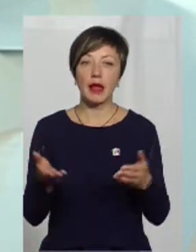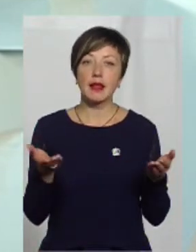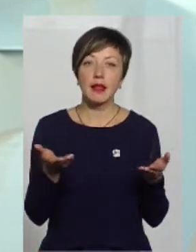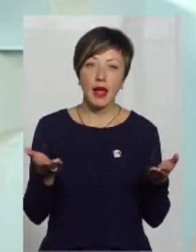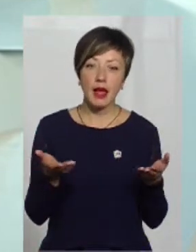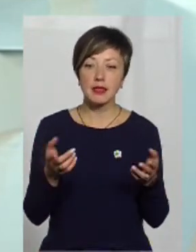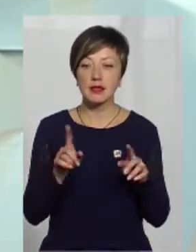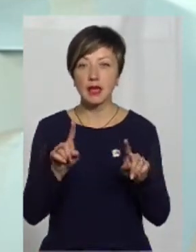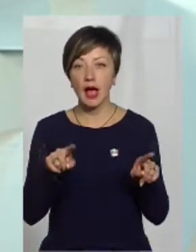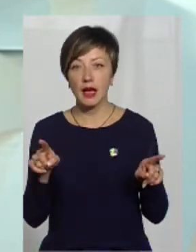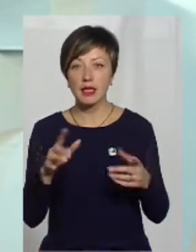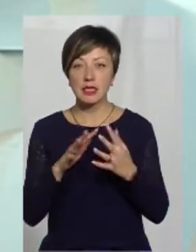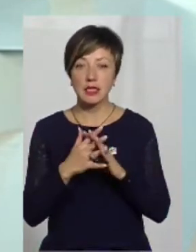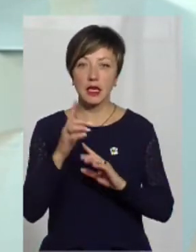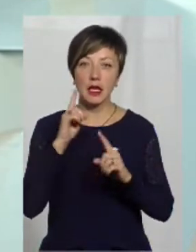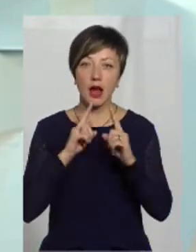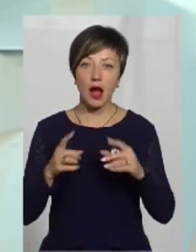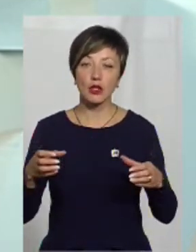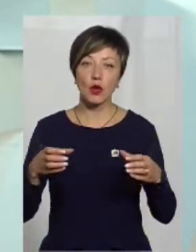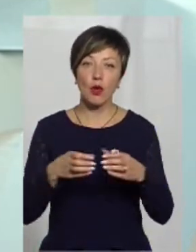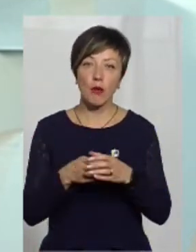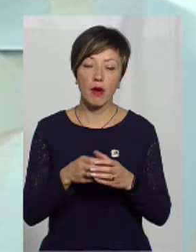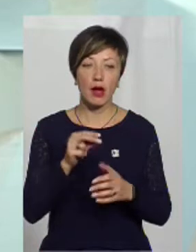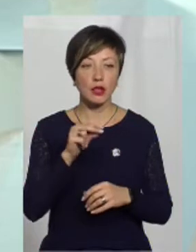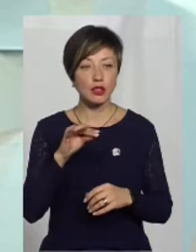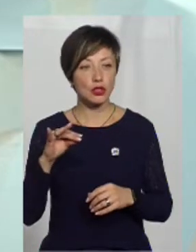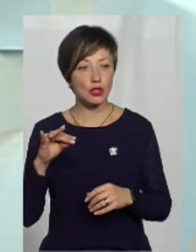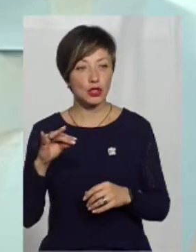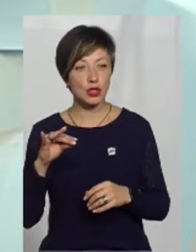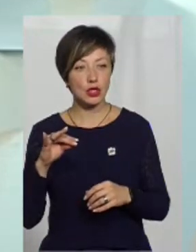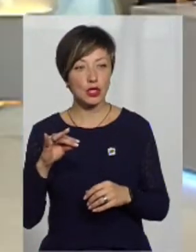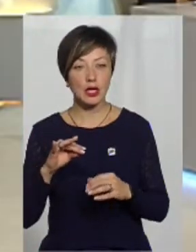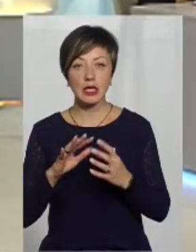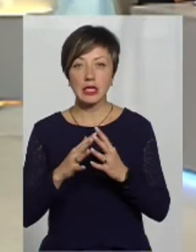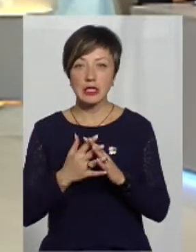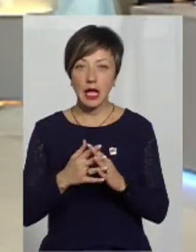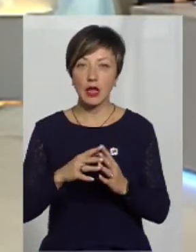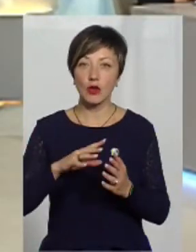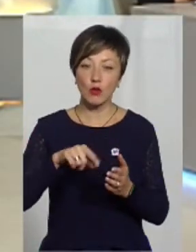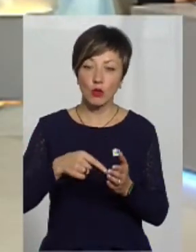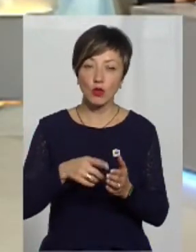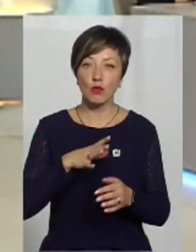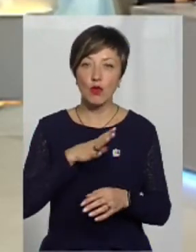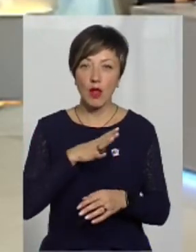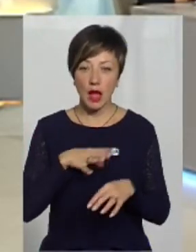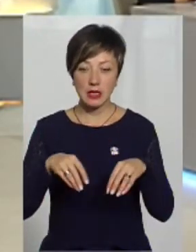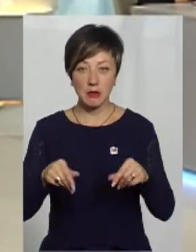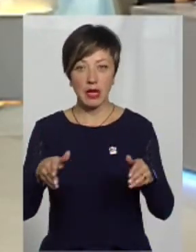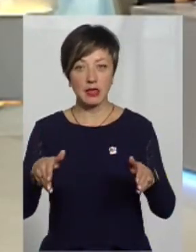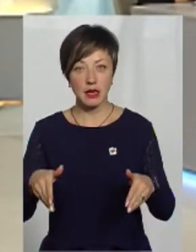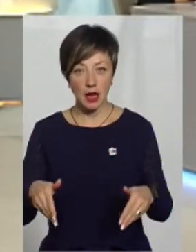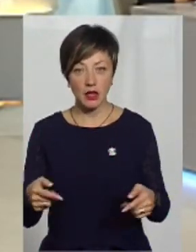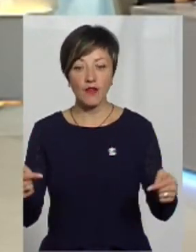Десь в якійсь сільській раді, чи громаді, чи там населеному пункті десь уже була земельна ділянка,